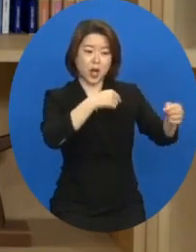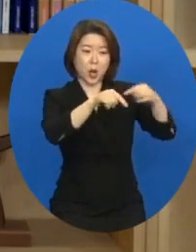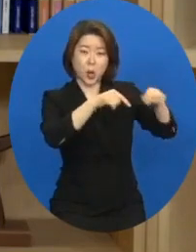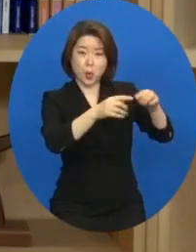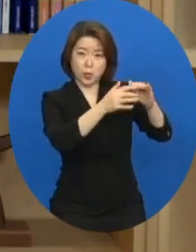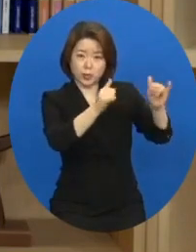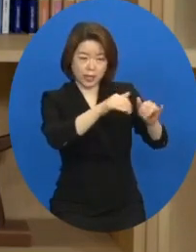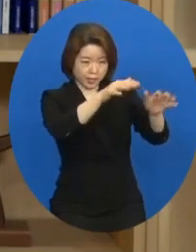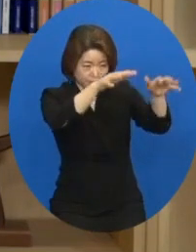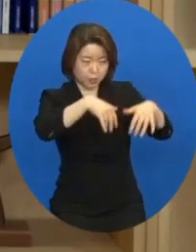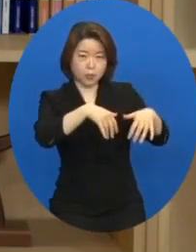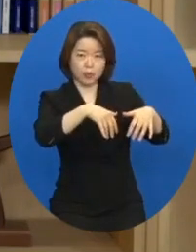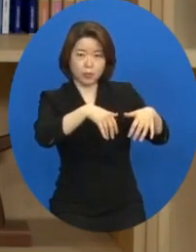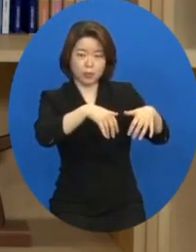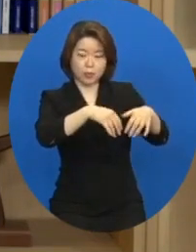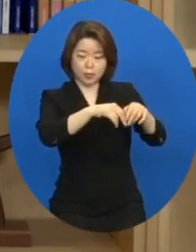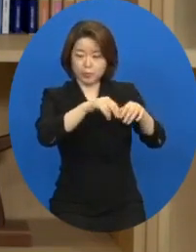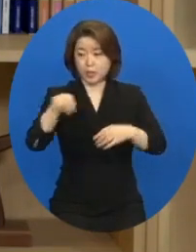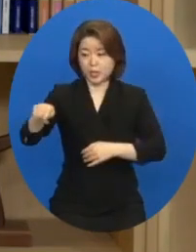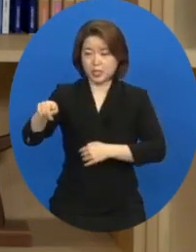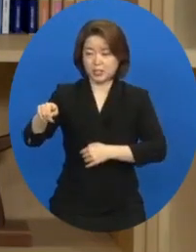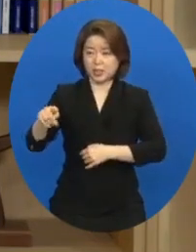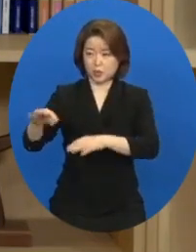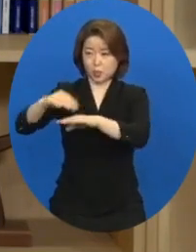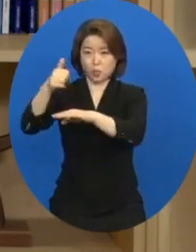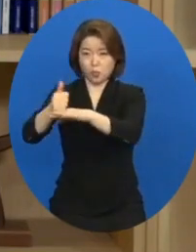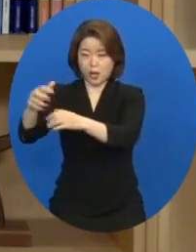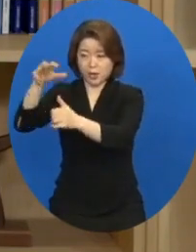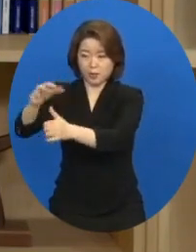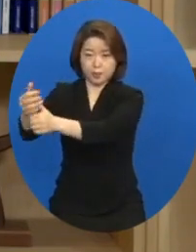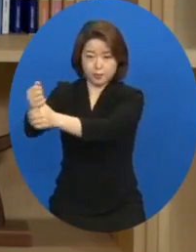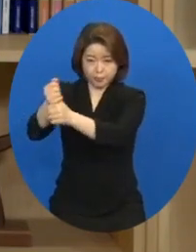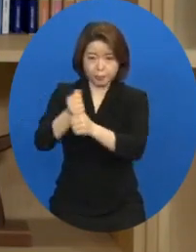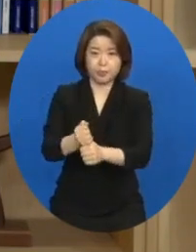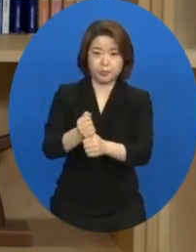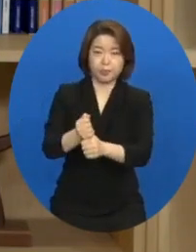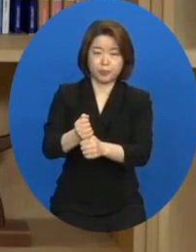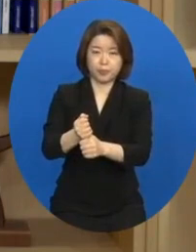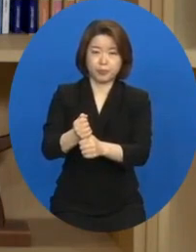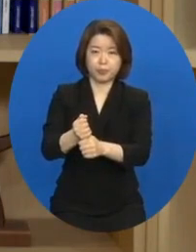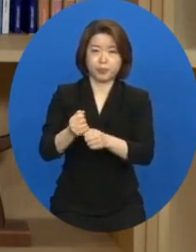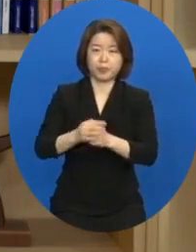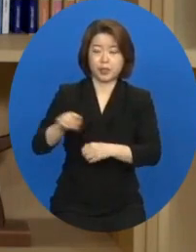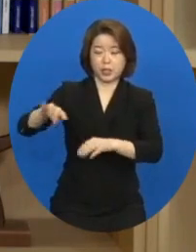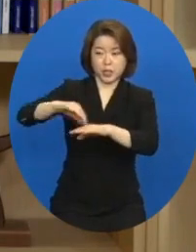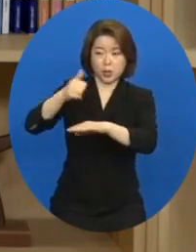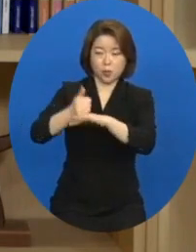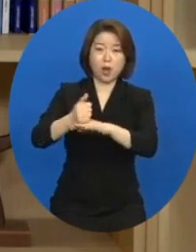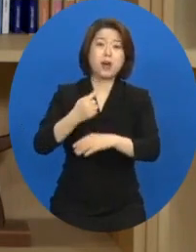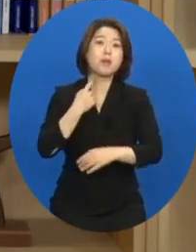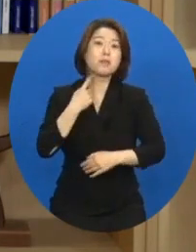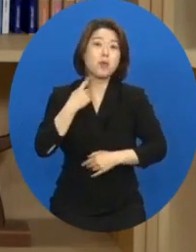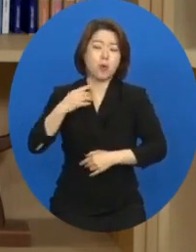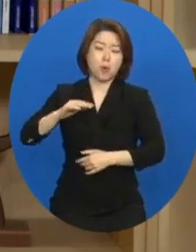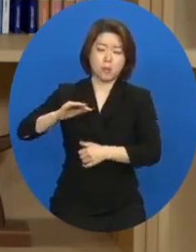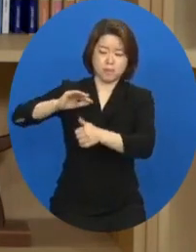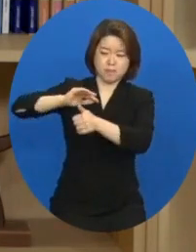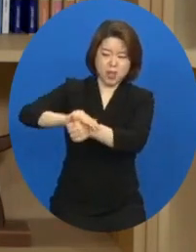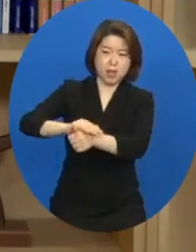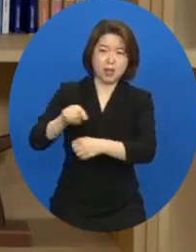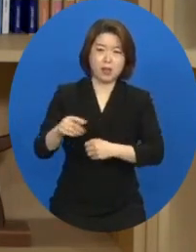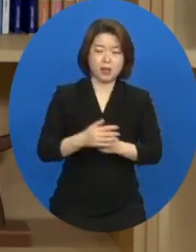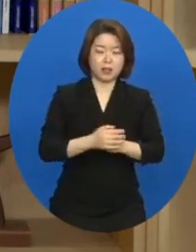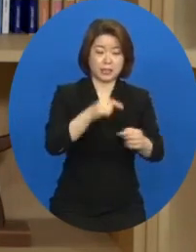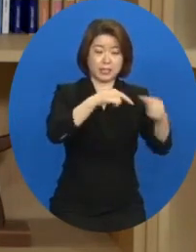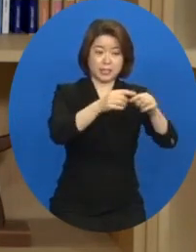앞에 그들을 생포한 그들을 끌고 나와서 그 왕 들의 목을 지뢰 간 들이